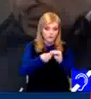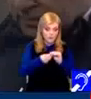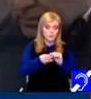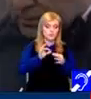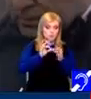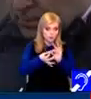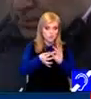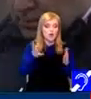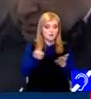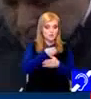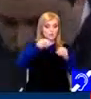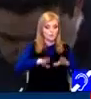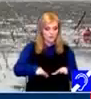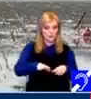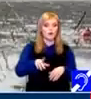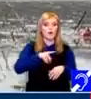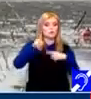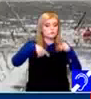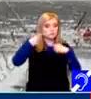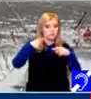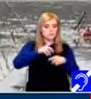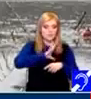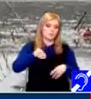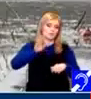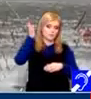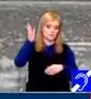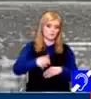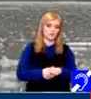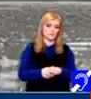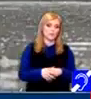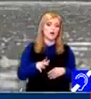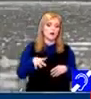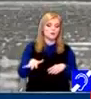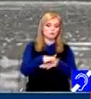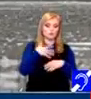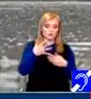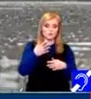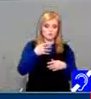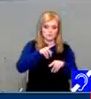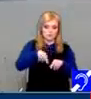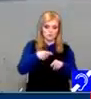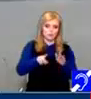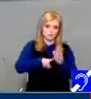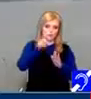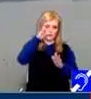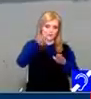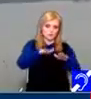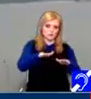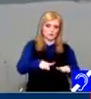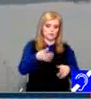va identifica o soluție financiară pentru o intervenție în regim de urgență. În zonă se menține starea de alertă, deși de câteva ore apele Oltului au început să